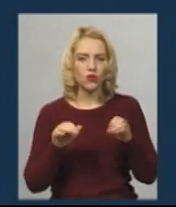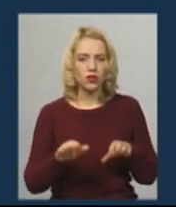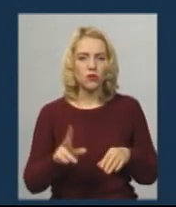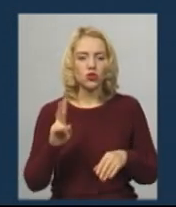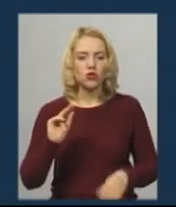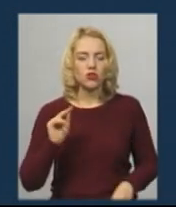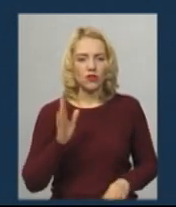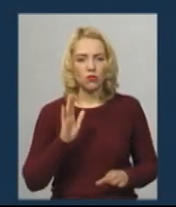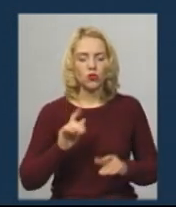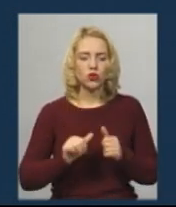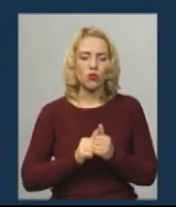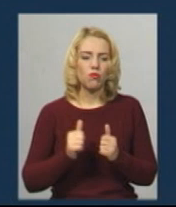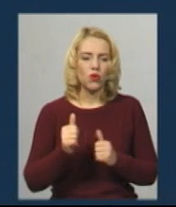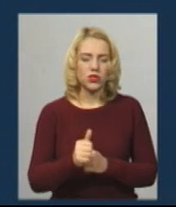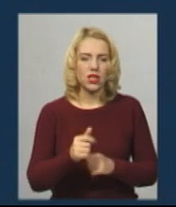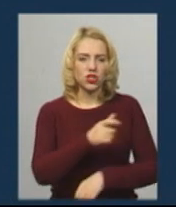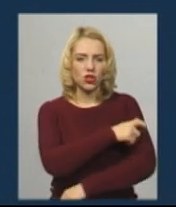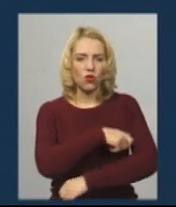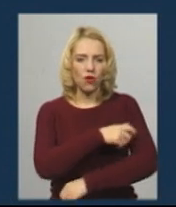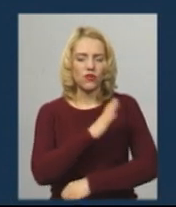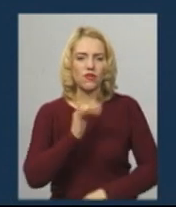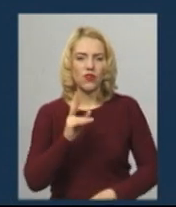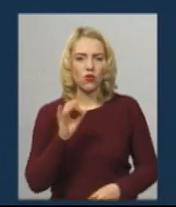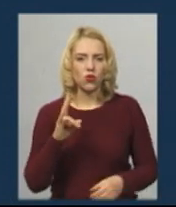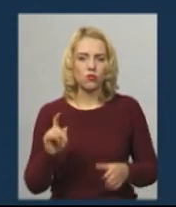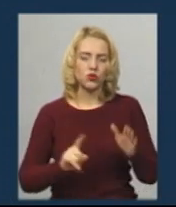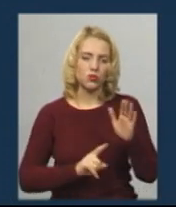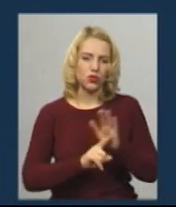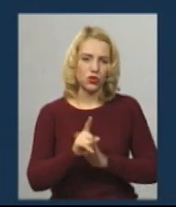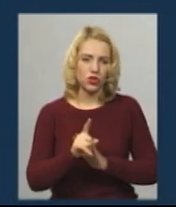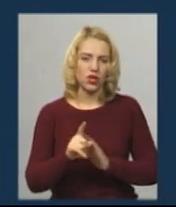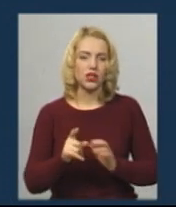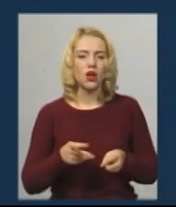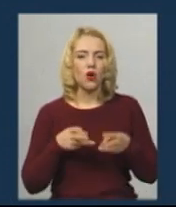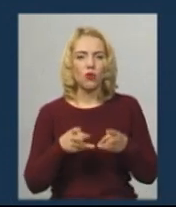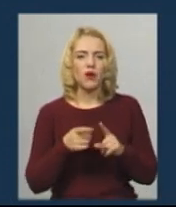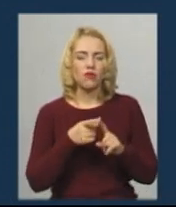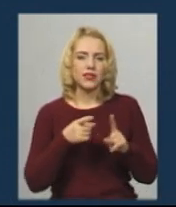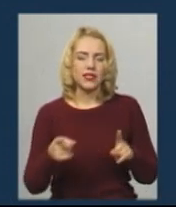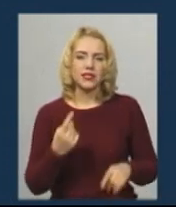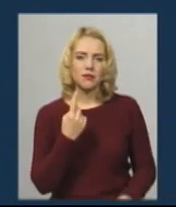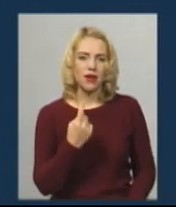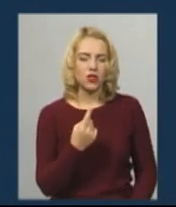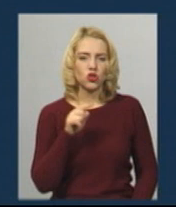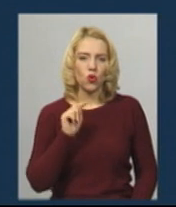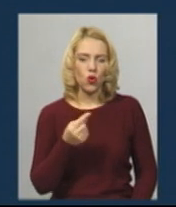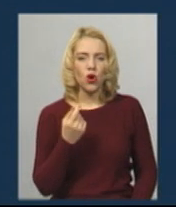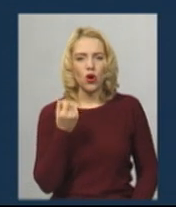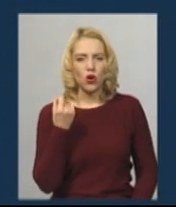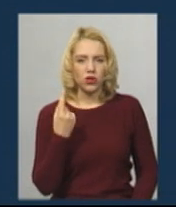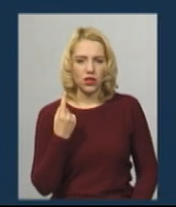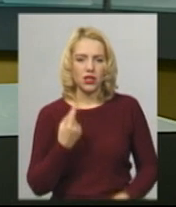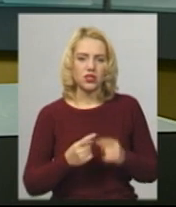кличемо позачерговий виконком щодо оголосимо початок опалювального сезону з 1 листопада, тобто за два дні.